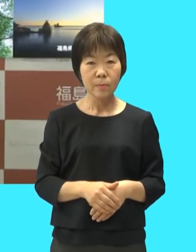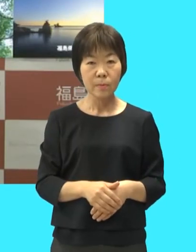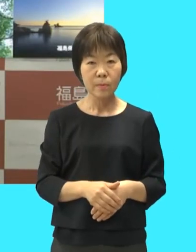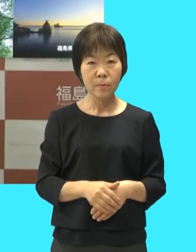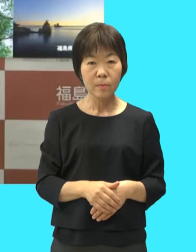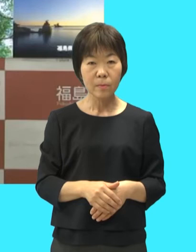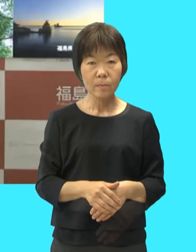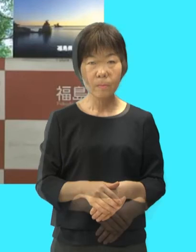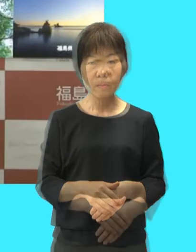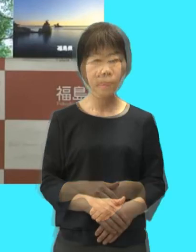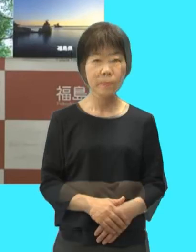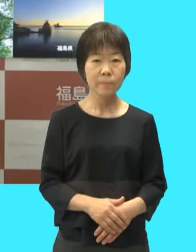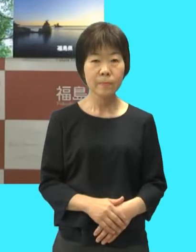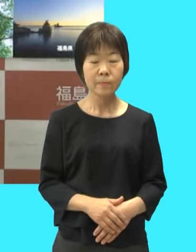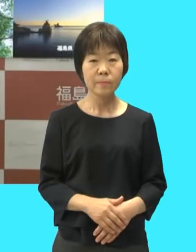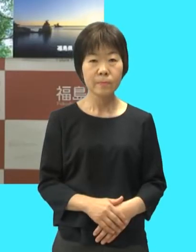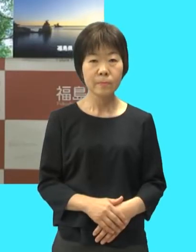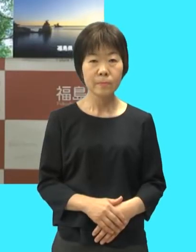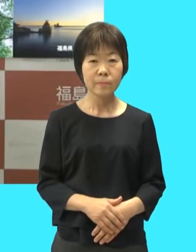他にございますか。